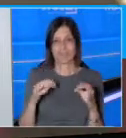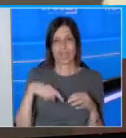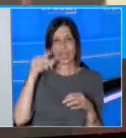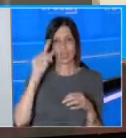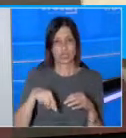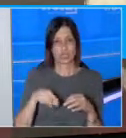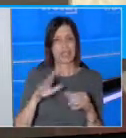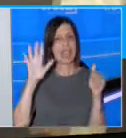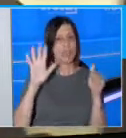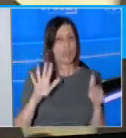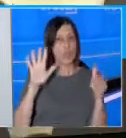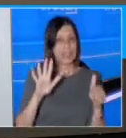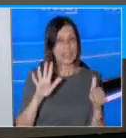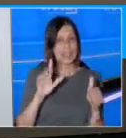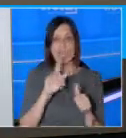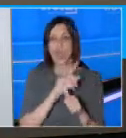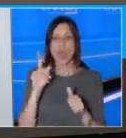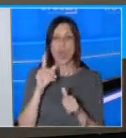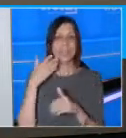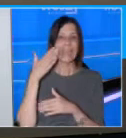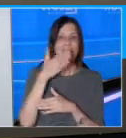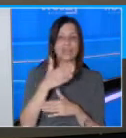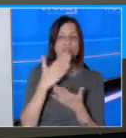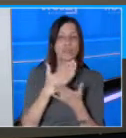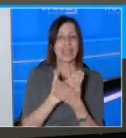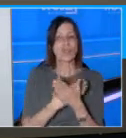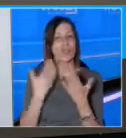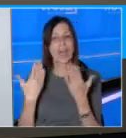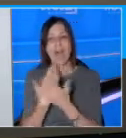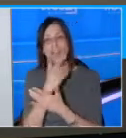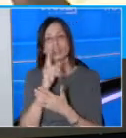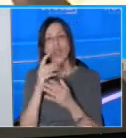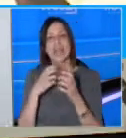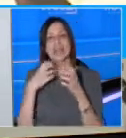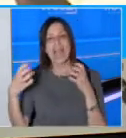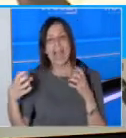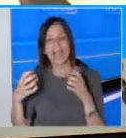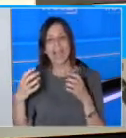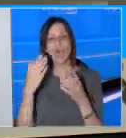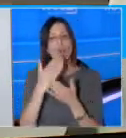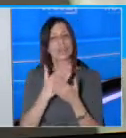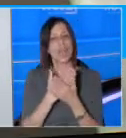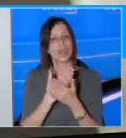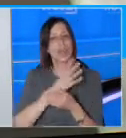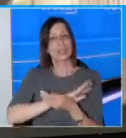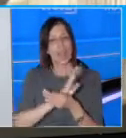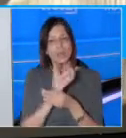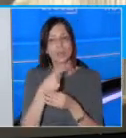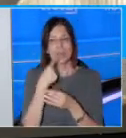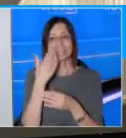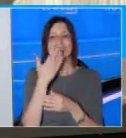בעוד שבוע, לא ייכנסו יותר תקנות חדשות, לא יאריכו את תקנות הקורונה, ובכך